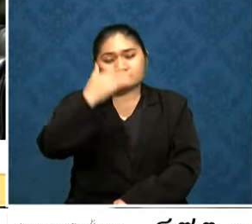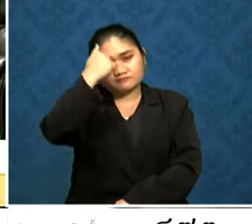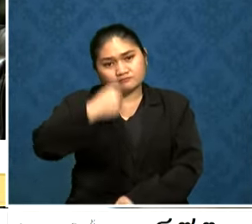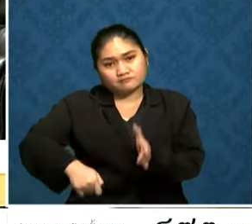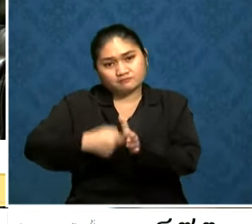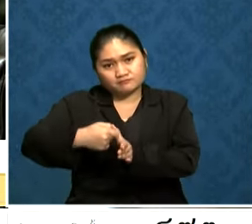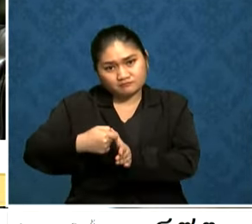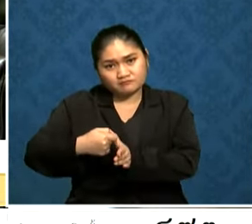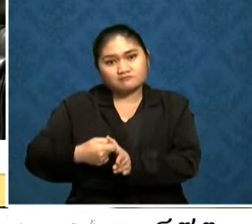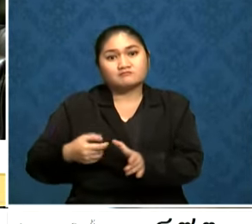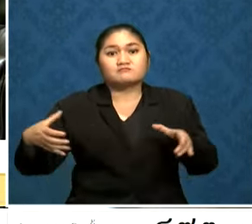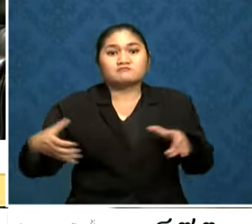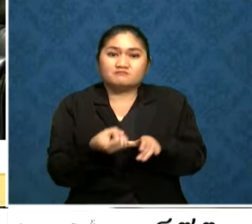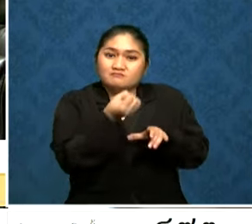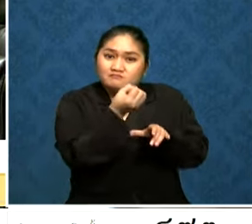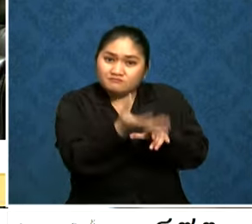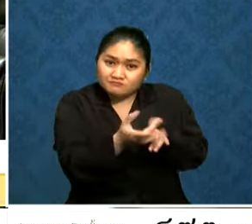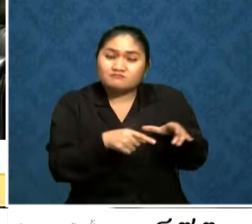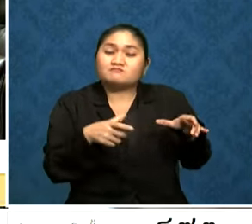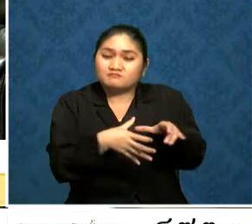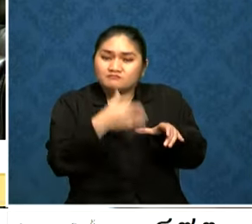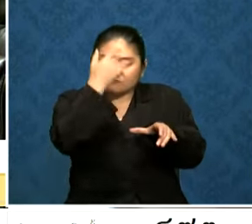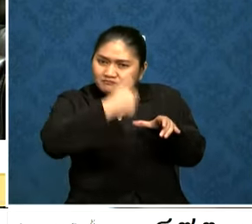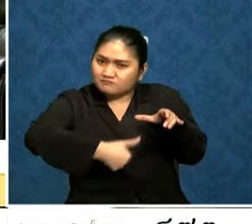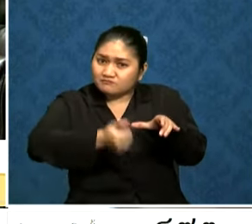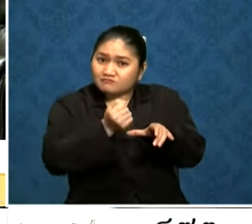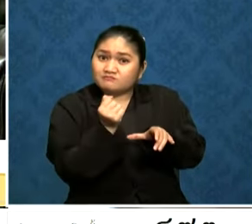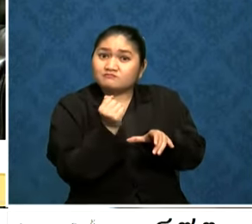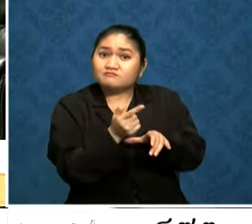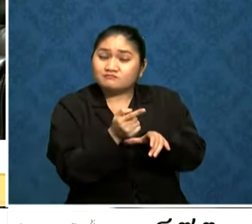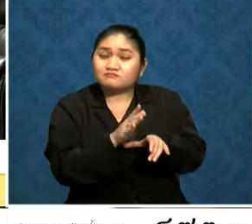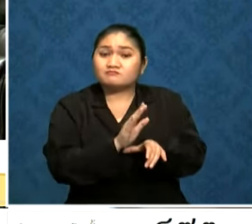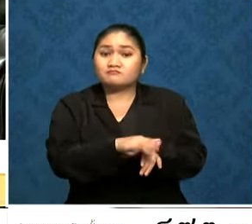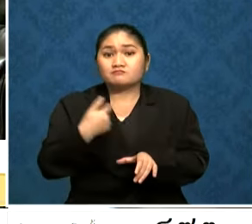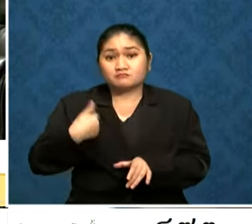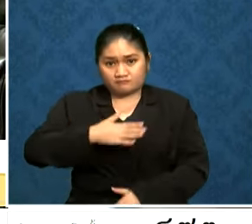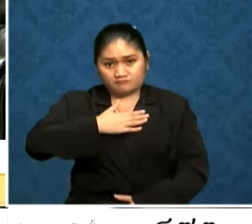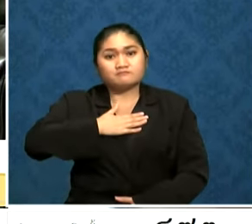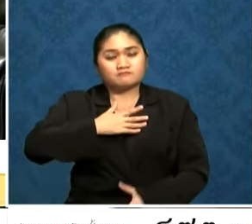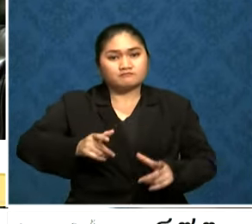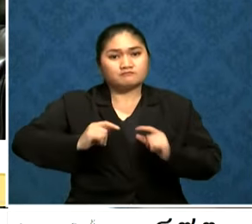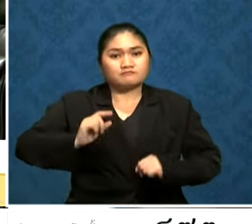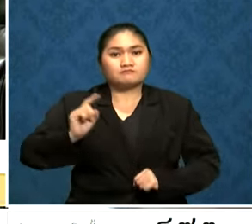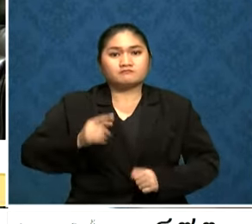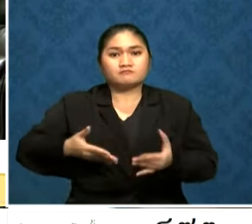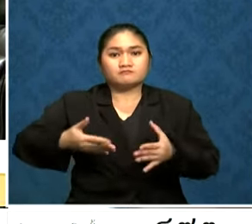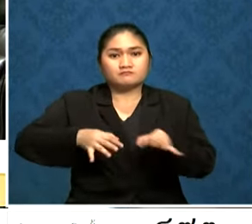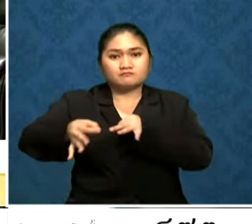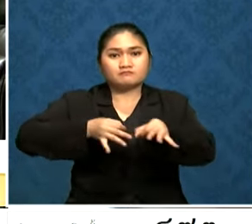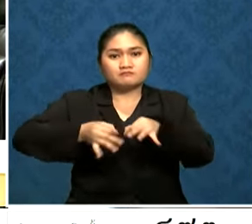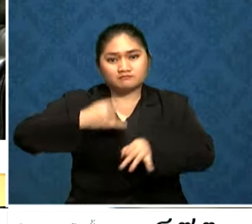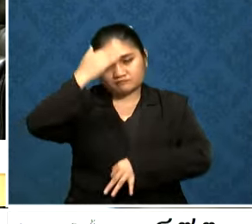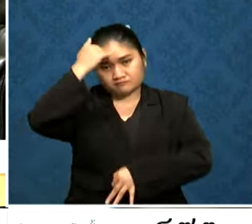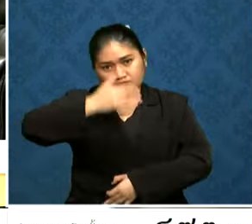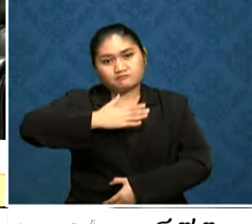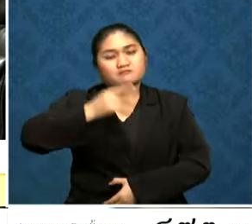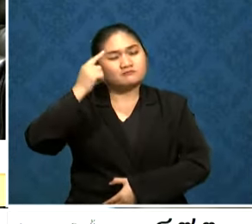งขางมาก 2 ชั้นนั้ถเปทางออกที่ดที่สุสำหรบฝังคมไทยผมกตขอริยาดใช้พ้นที่ใสภาหแนใวัี้ครับเพื่ออภิปรายยนยานวาทำไมผม